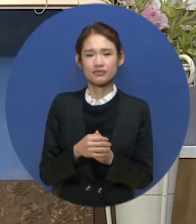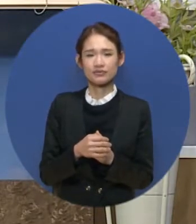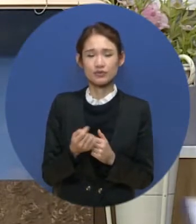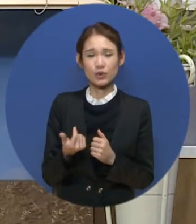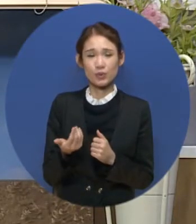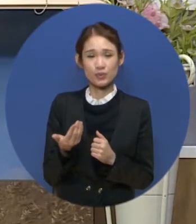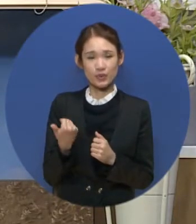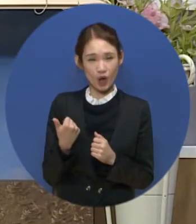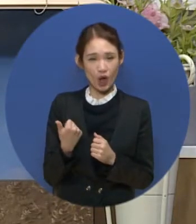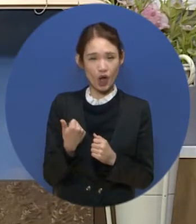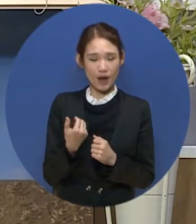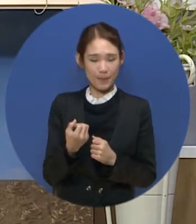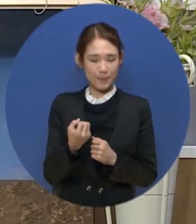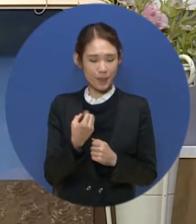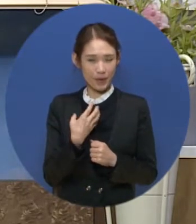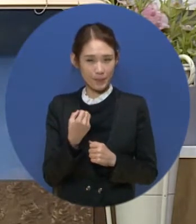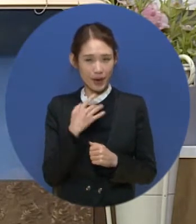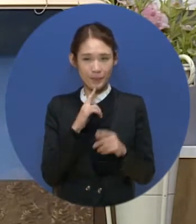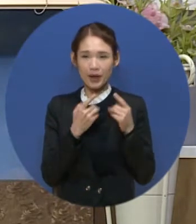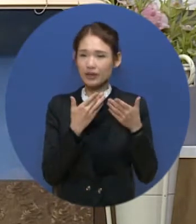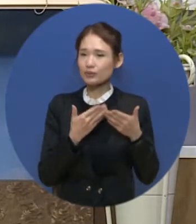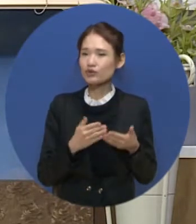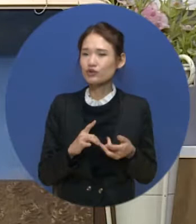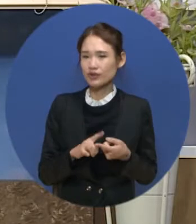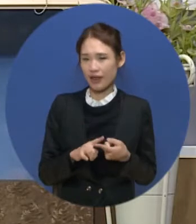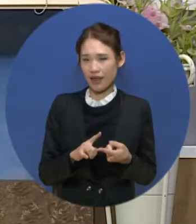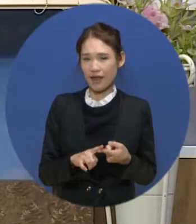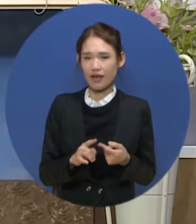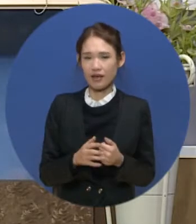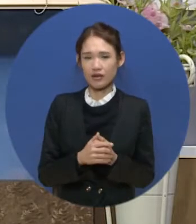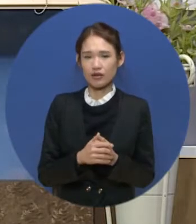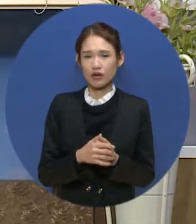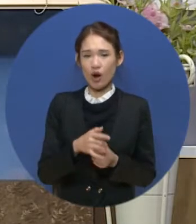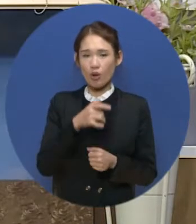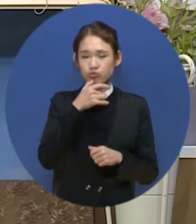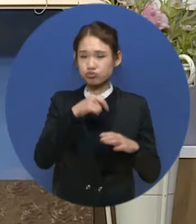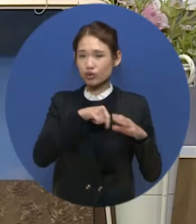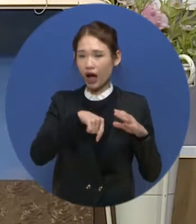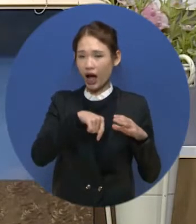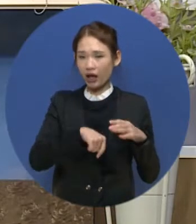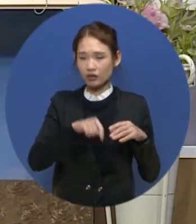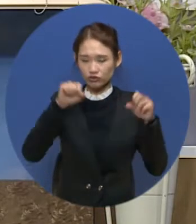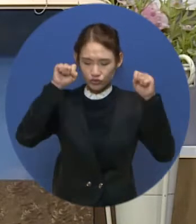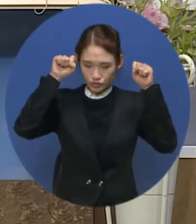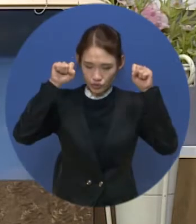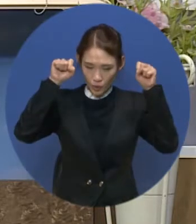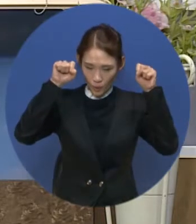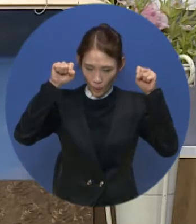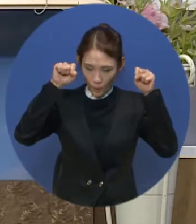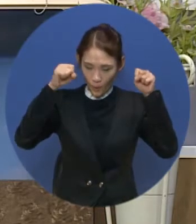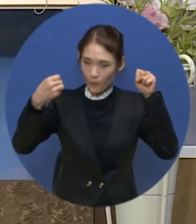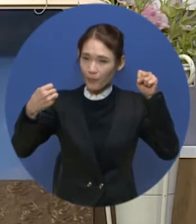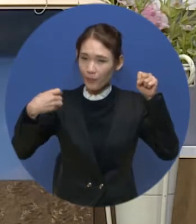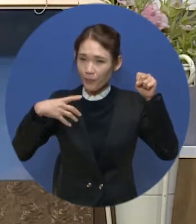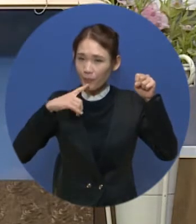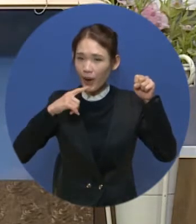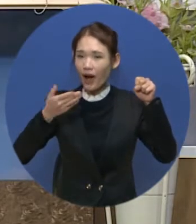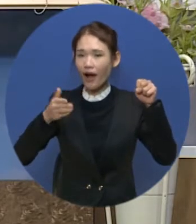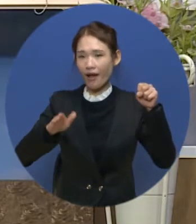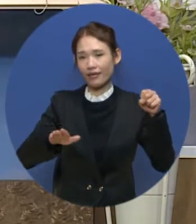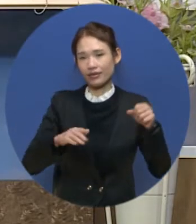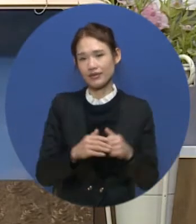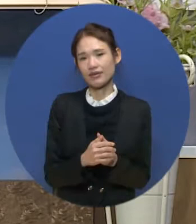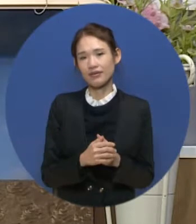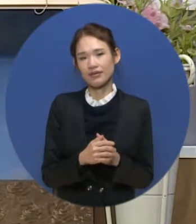방금 살짝 언급을 해주셨습니다만 물 속에서 하는 운동이라고 말씀을 해주셨는데요. 네네네.